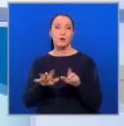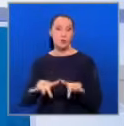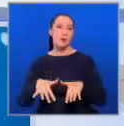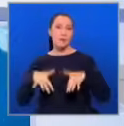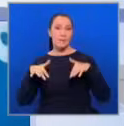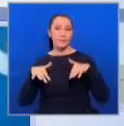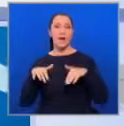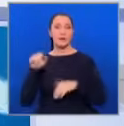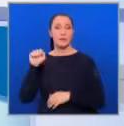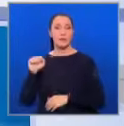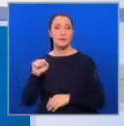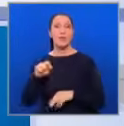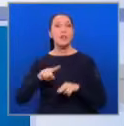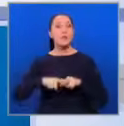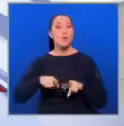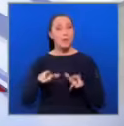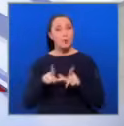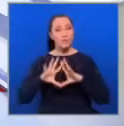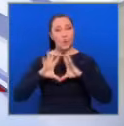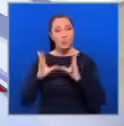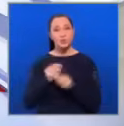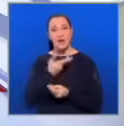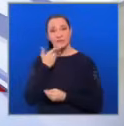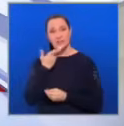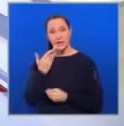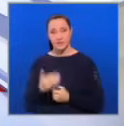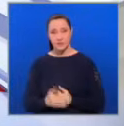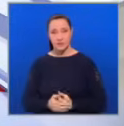парламентарните партии николай минков обобщава